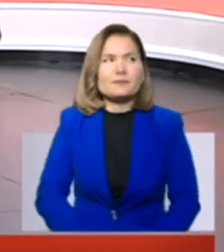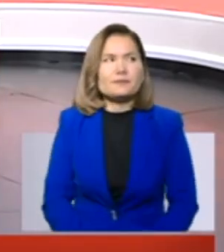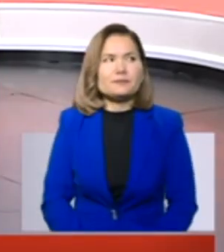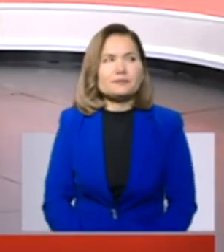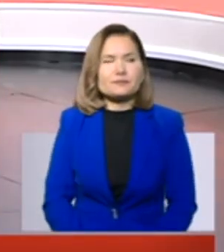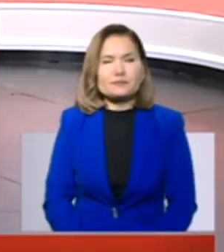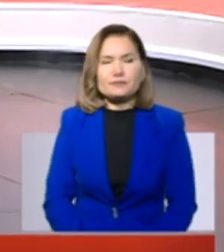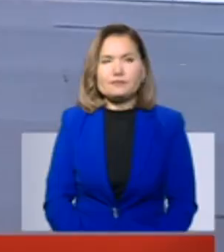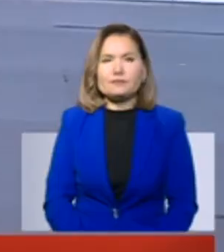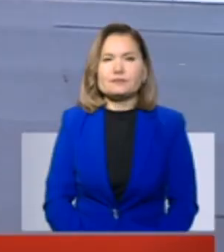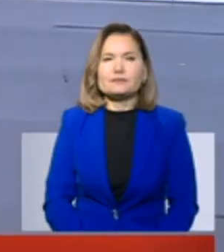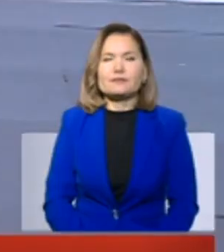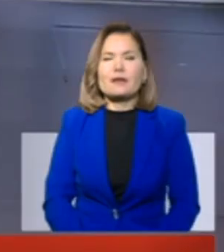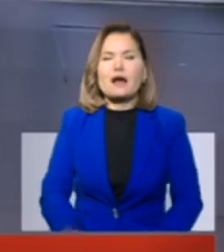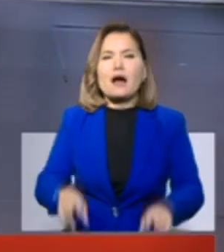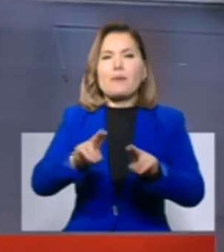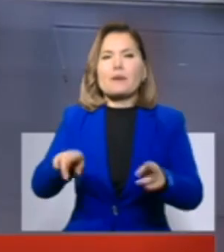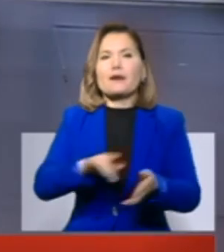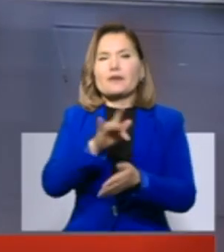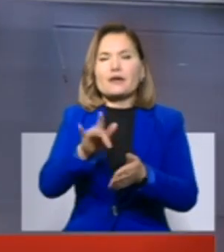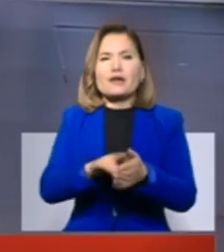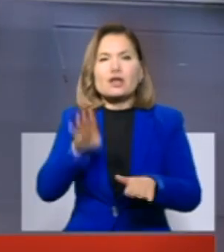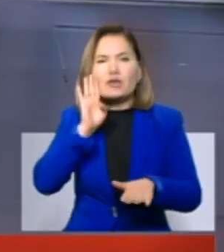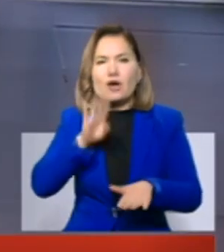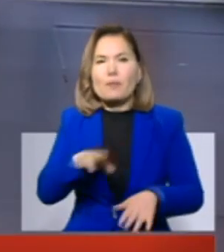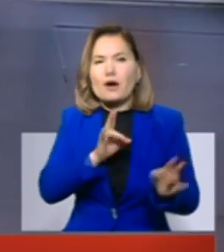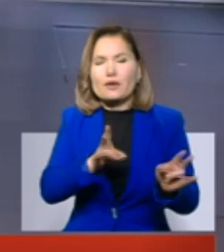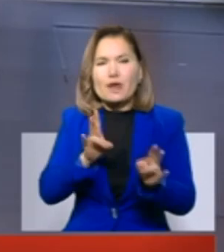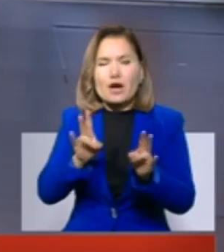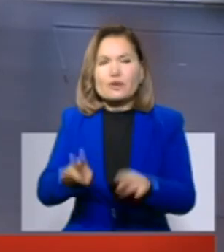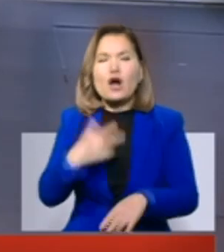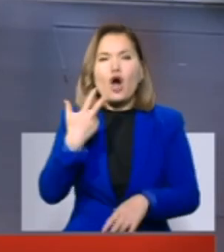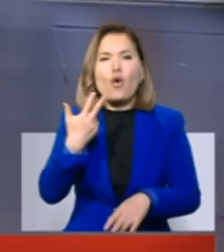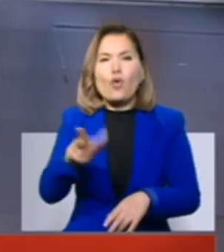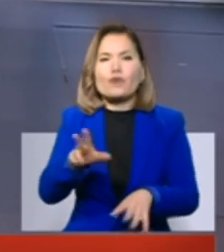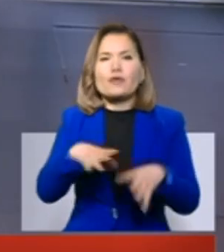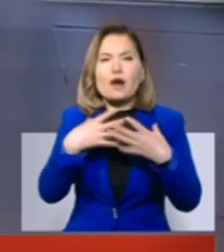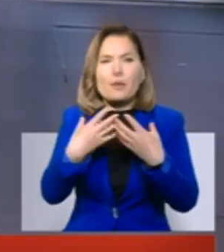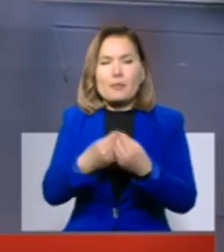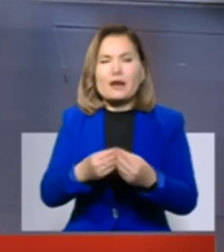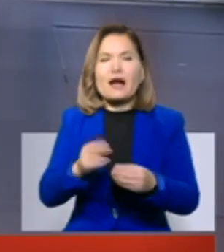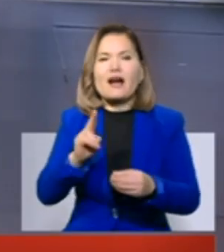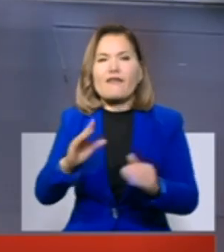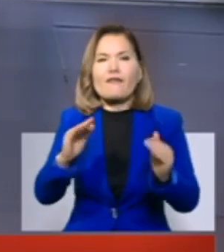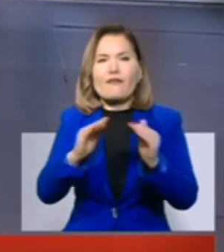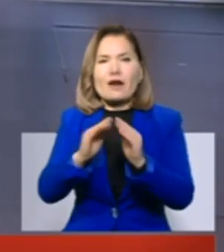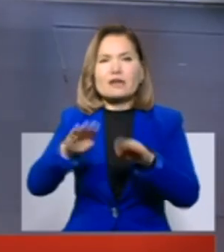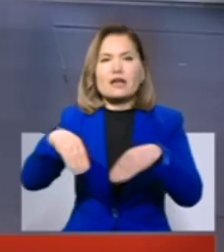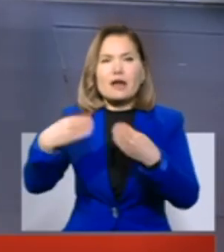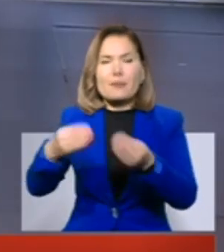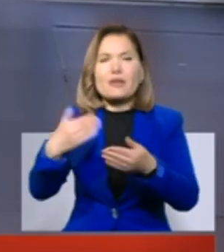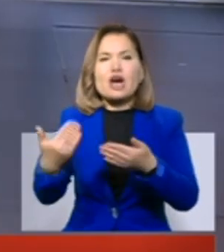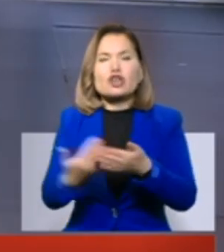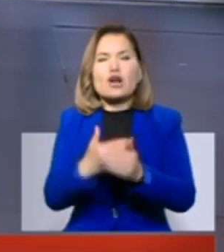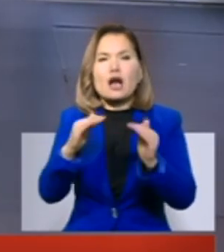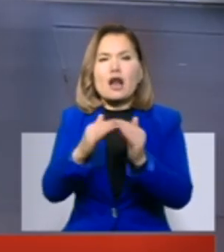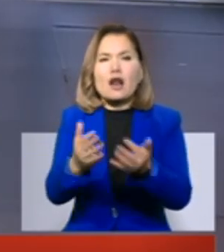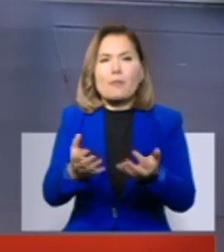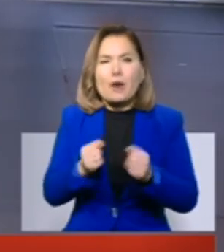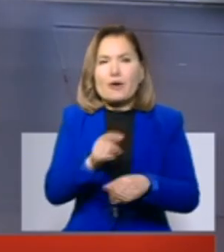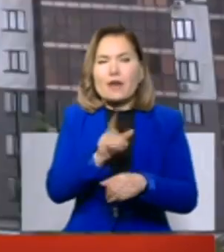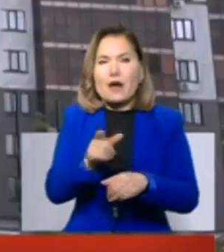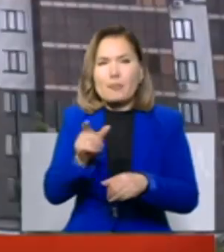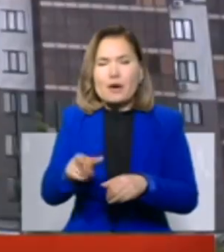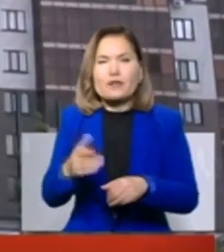Нұрсұлтан. Петропавлда тасқыннан зардап шеккен 30-дан астам отбасыға пәтер табысталды. Жаңа баспанаға ие болған